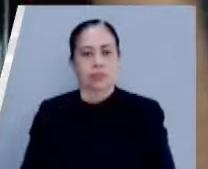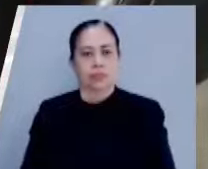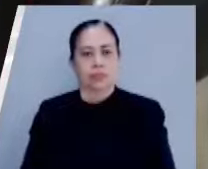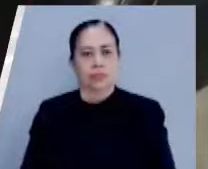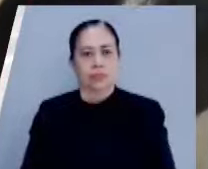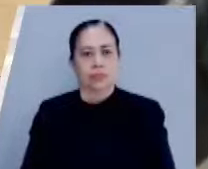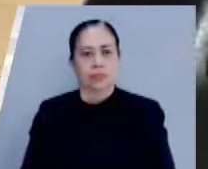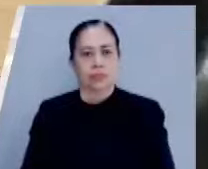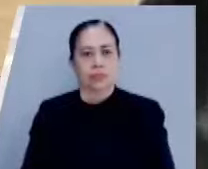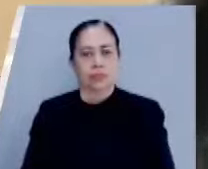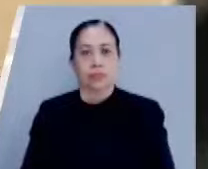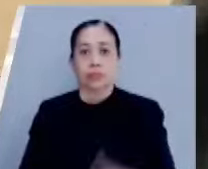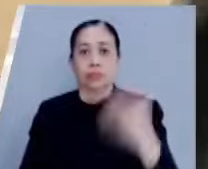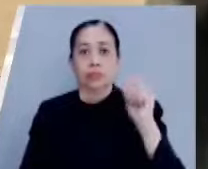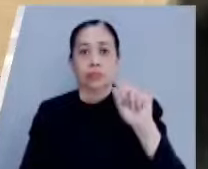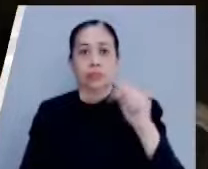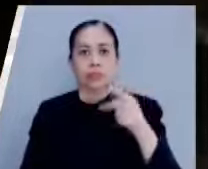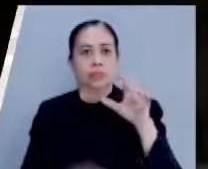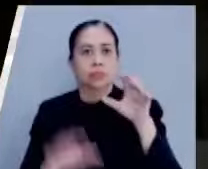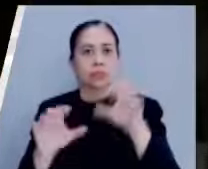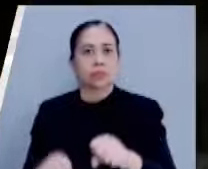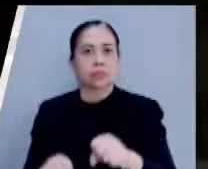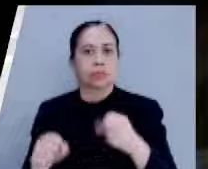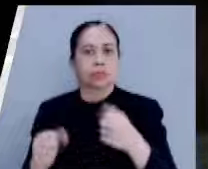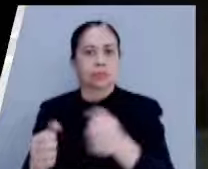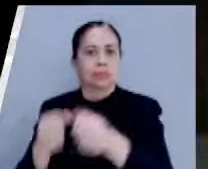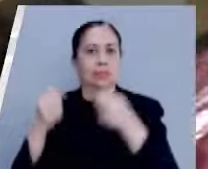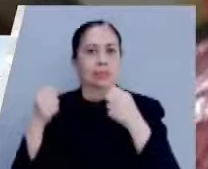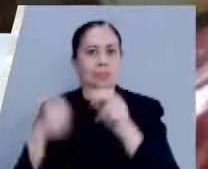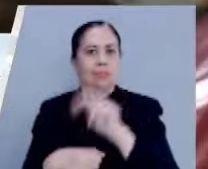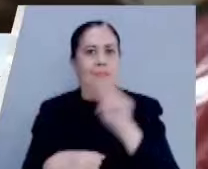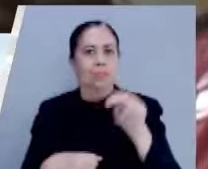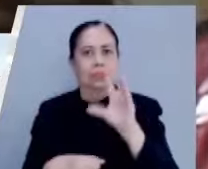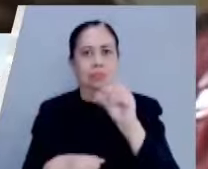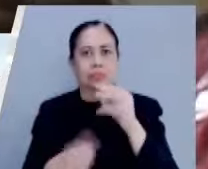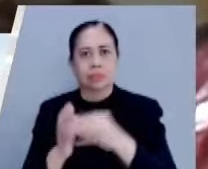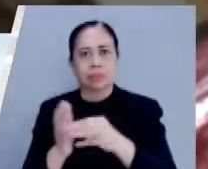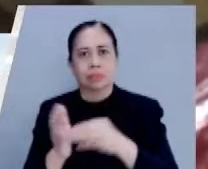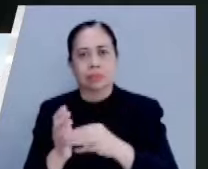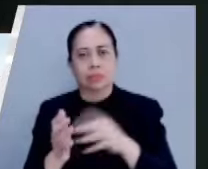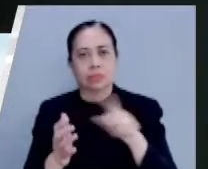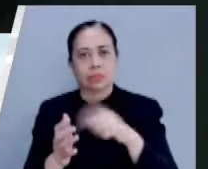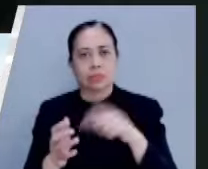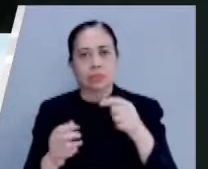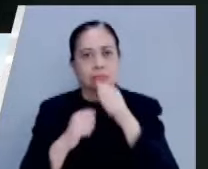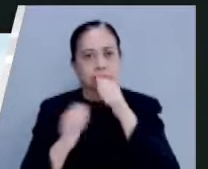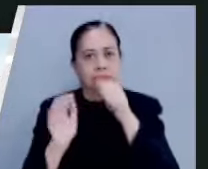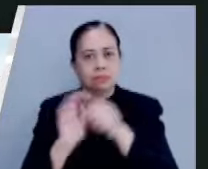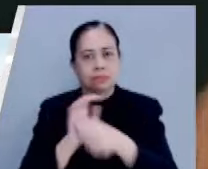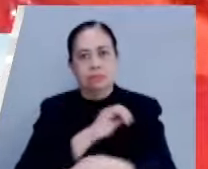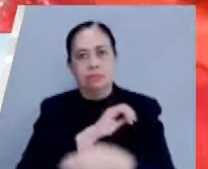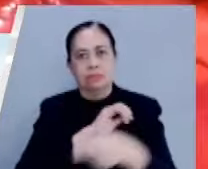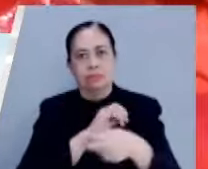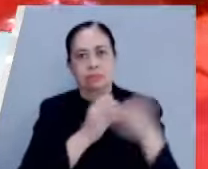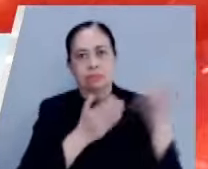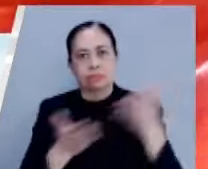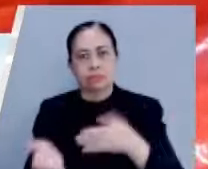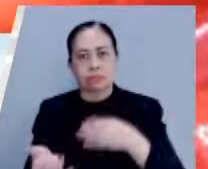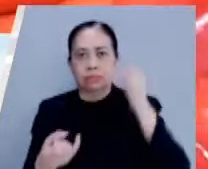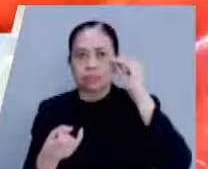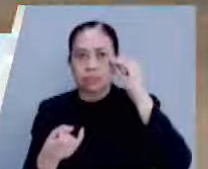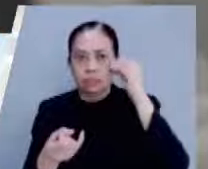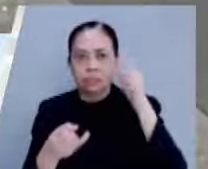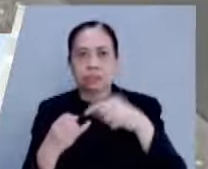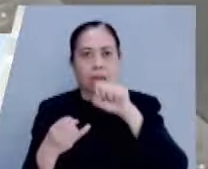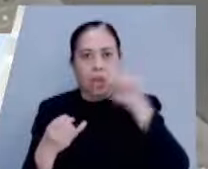Nitong Agosto, bistado sa isang bodega sa Nabota sa halos 50 milyong pisong halaga ng umano'y smuggled agricultural product tulad ng sibuyas, carrots at